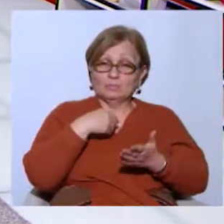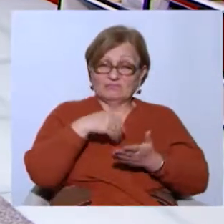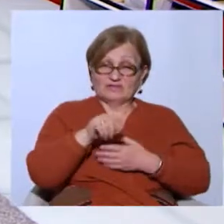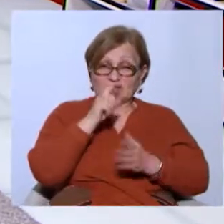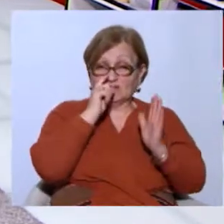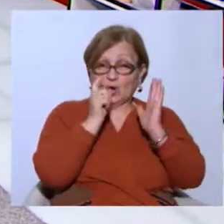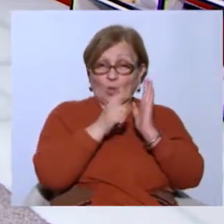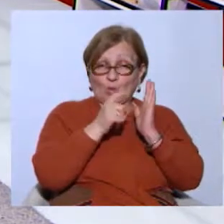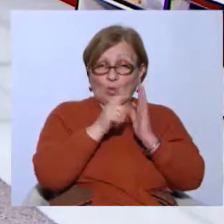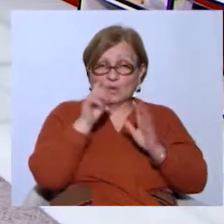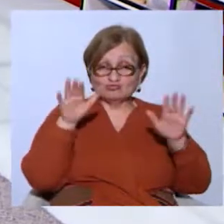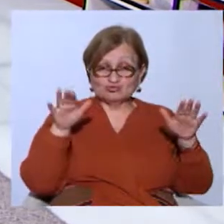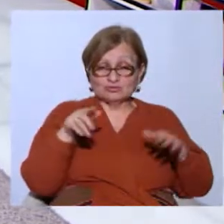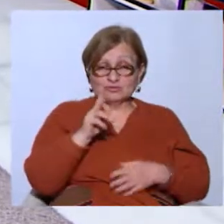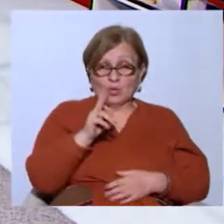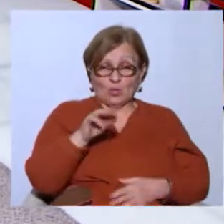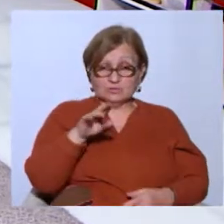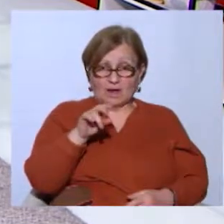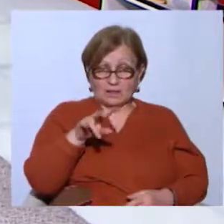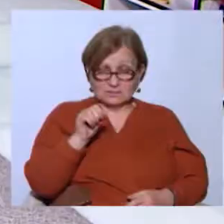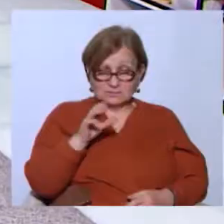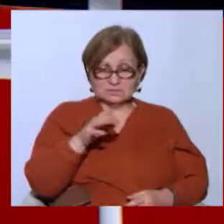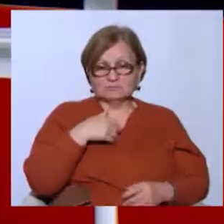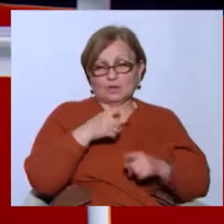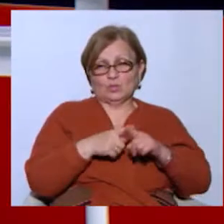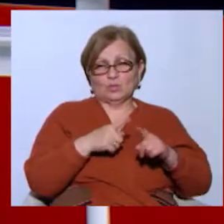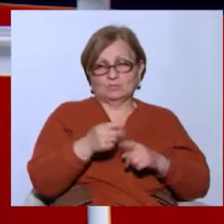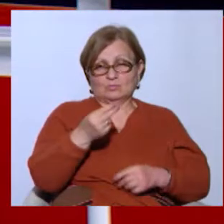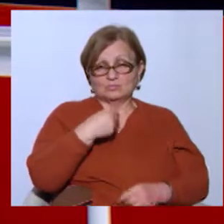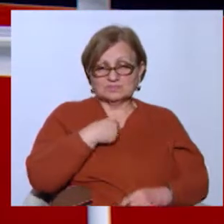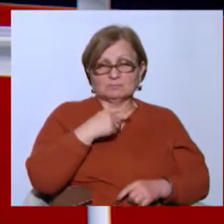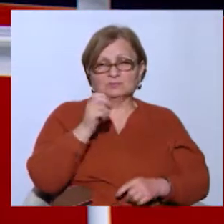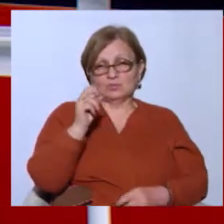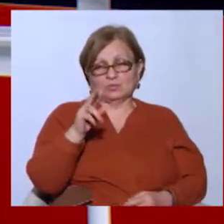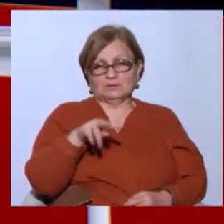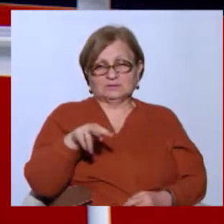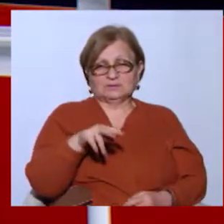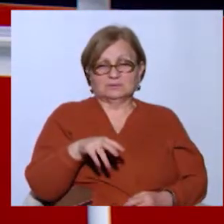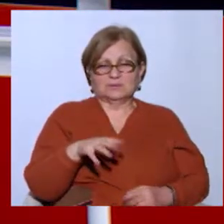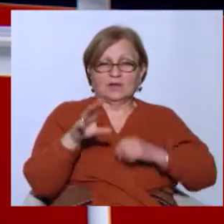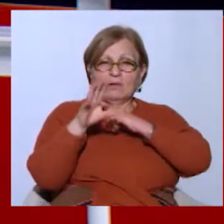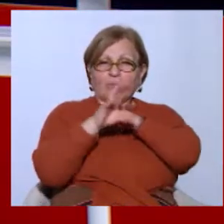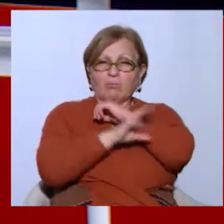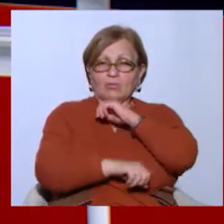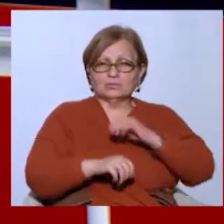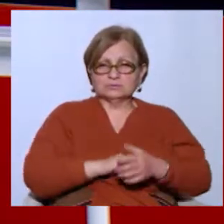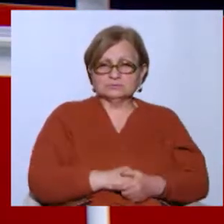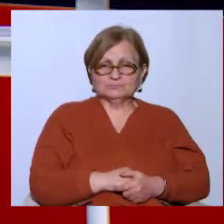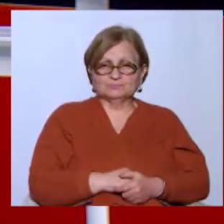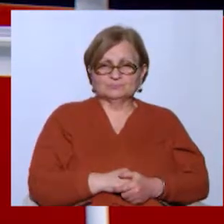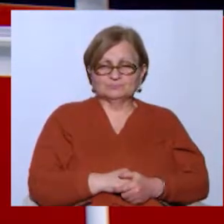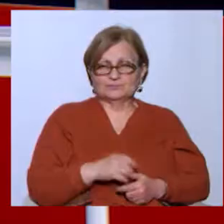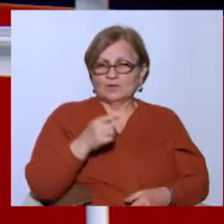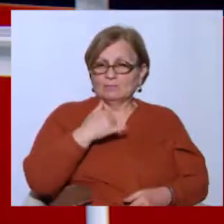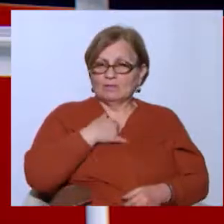კოდალას 50 ლარიანით, მაშინ ხურდა გვეკუთნის 12 ლარი. და ბოლოს